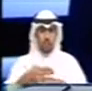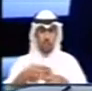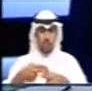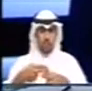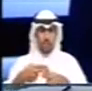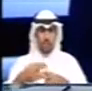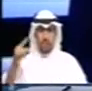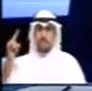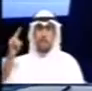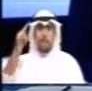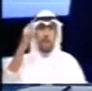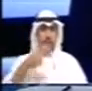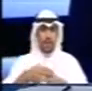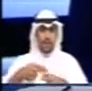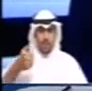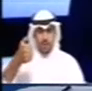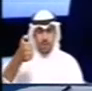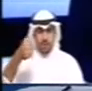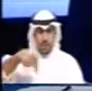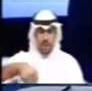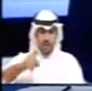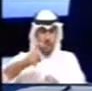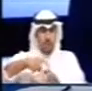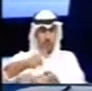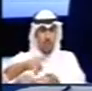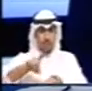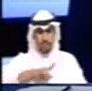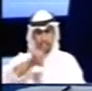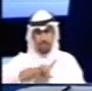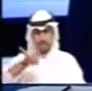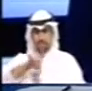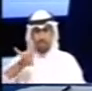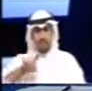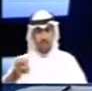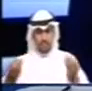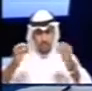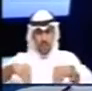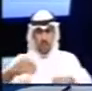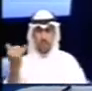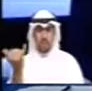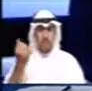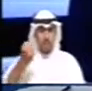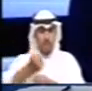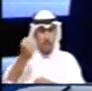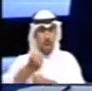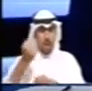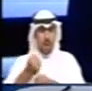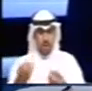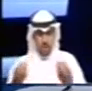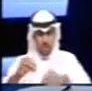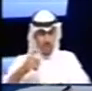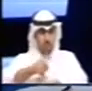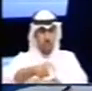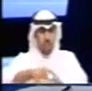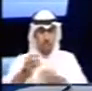مطار الكويت الدولي، والذي يشهد خلال موسم السفر إقبالا كبيرا يحتاج للمزيد من البذل والعطاء من قبل الإدارات